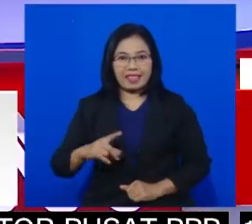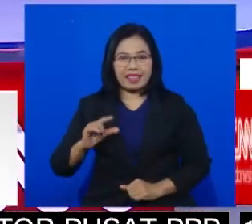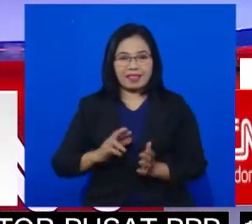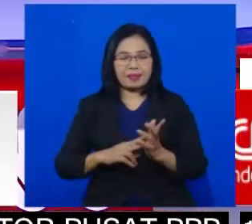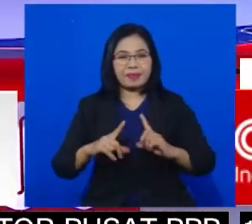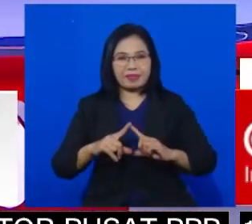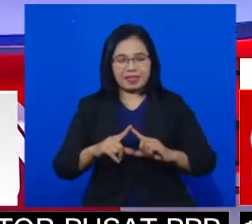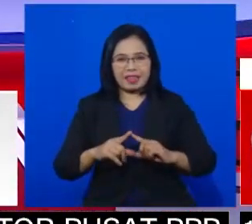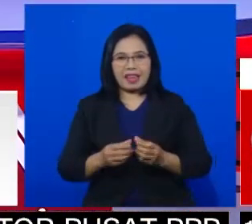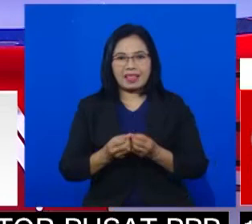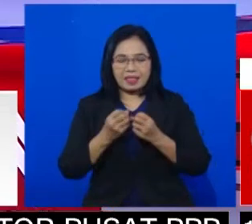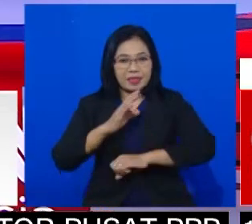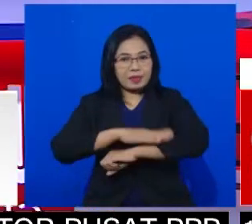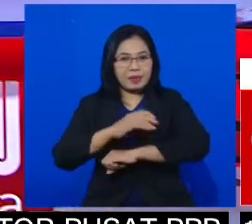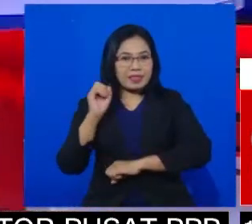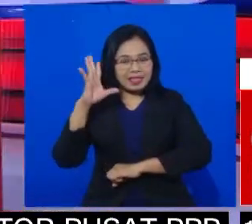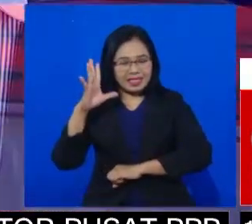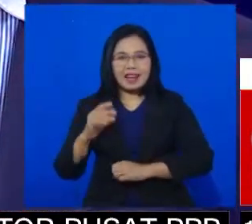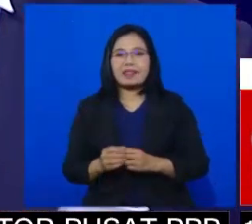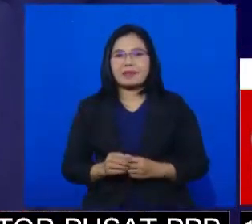redaksi Mendalam Terpercaya.